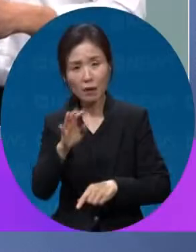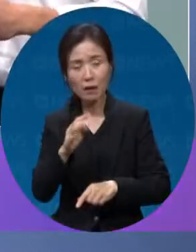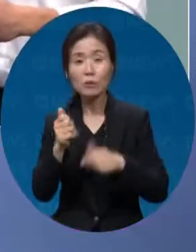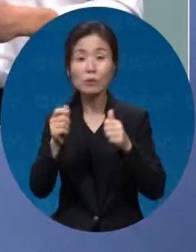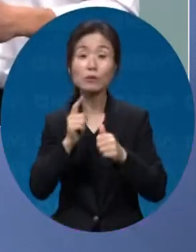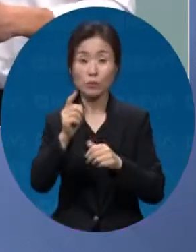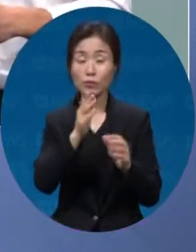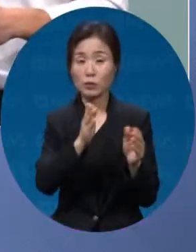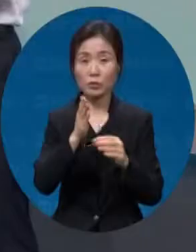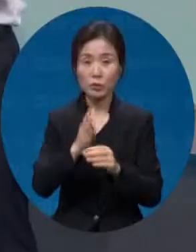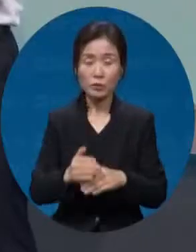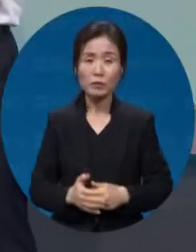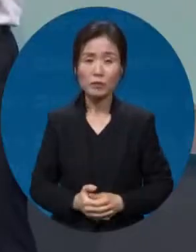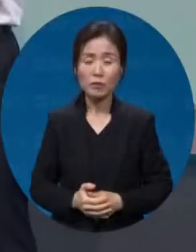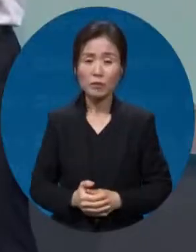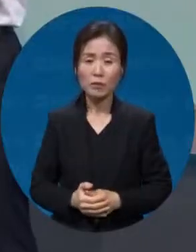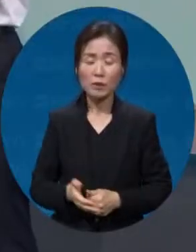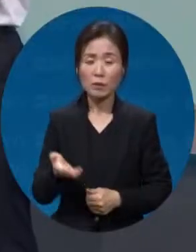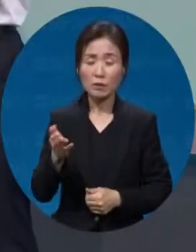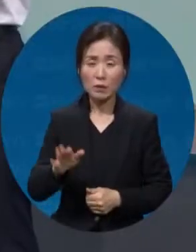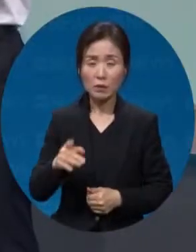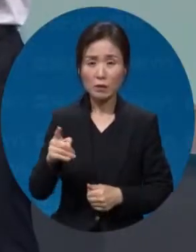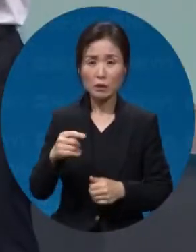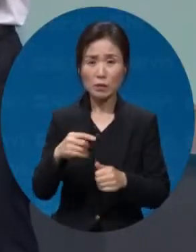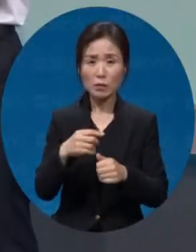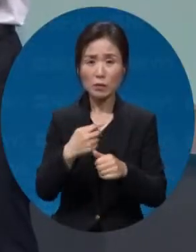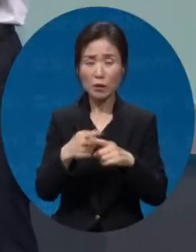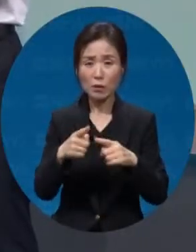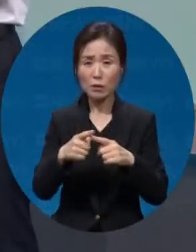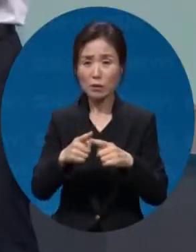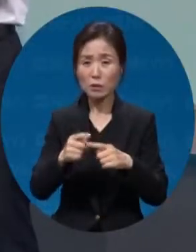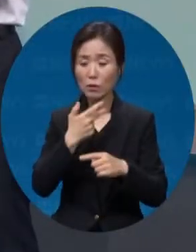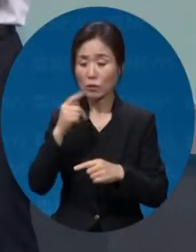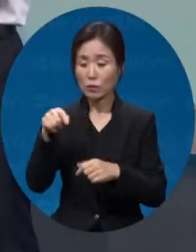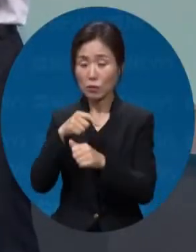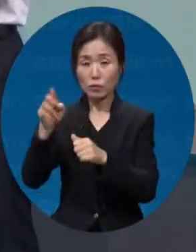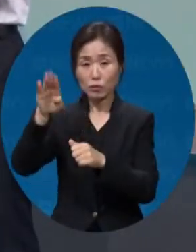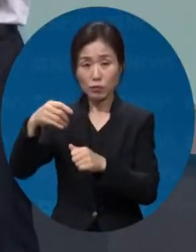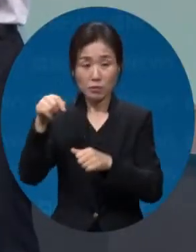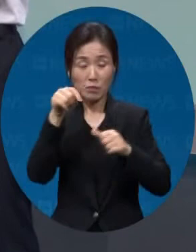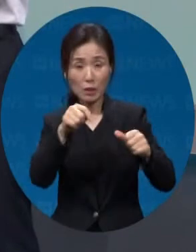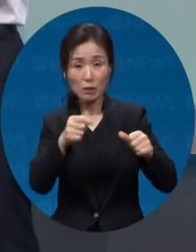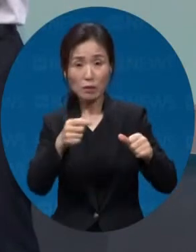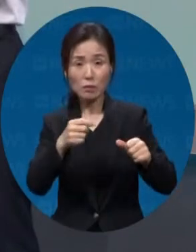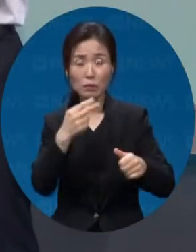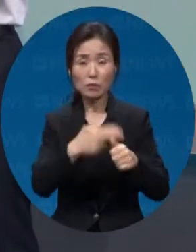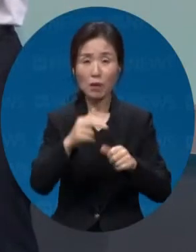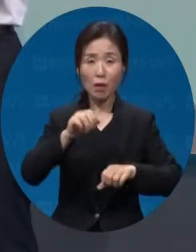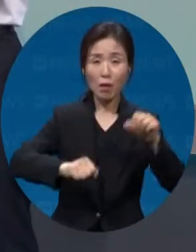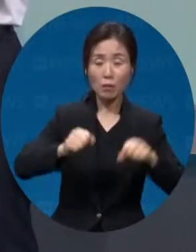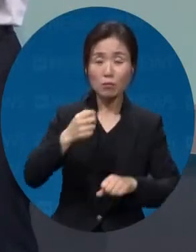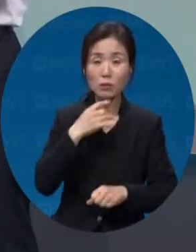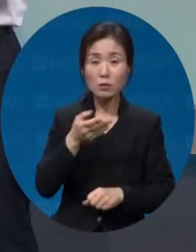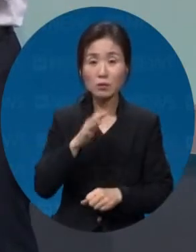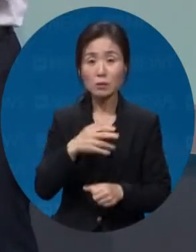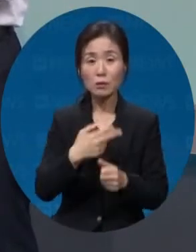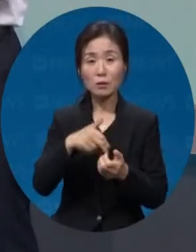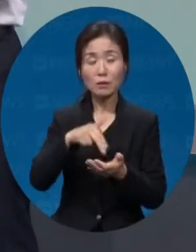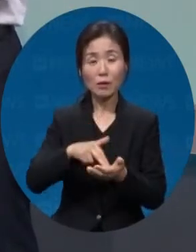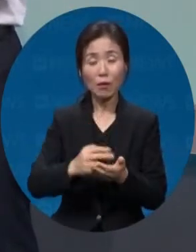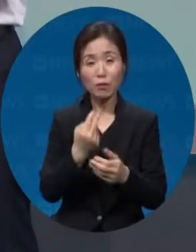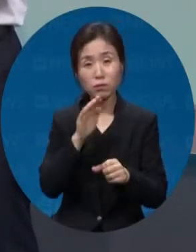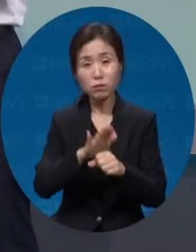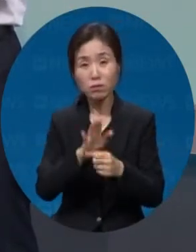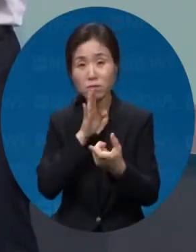중인 상황 입니다 그런데 이제 정성 평가를 하라고 했던 건의 연구 교육부가 지시한 내용을 게 교사들의 수행했을 뿐 인 건데 그 사들이 편에서 좀 먹을 수도